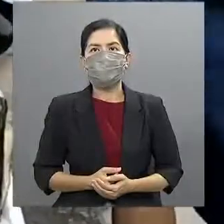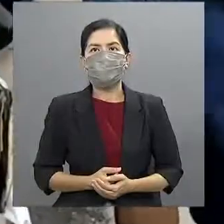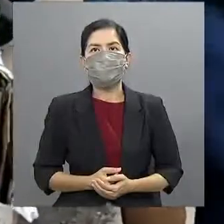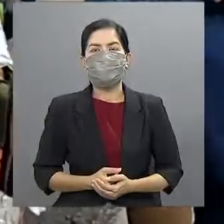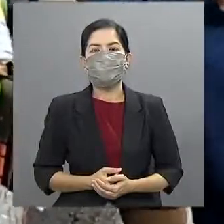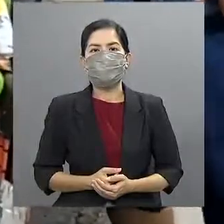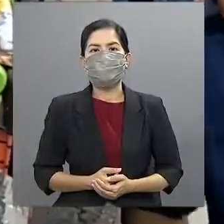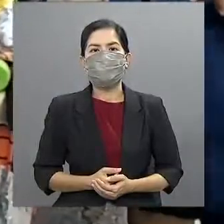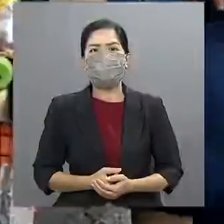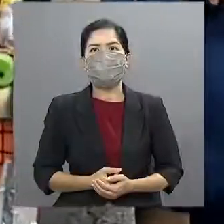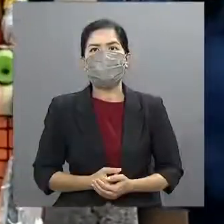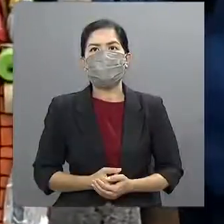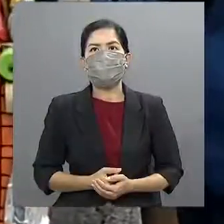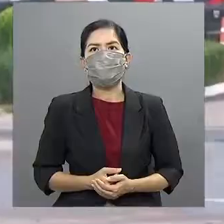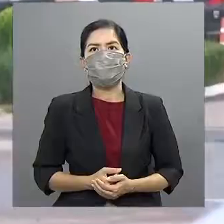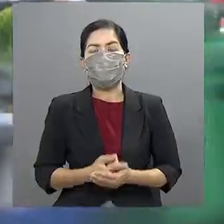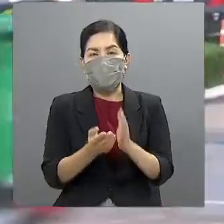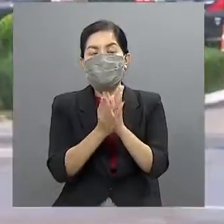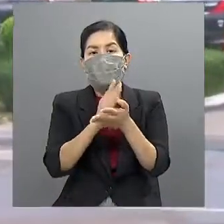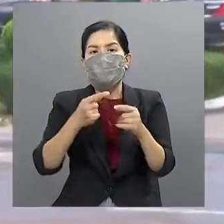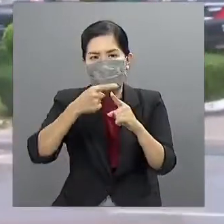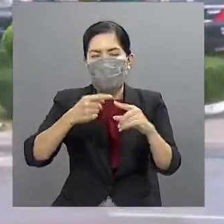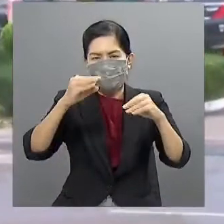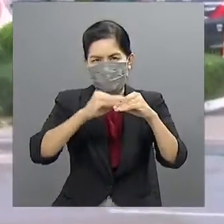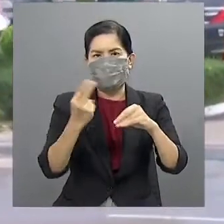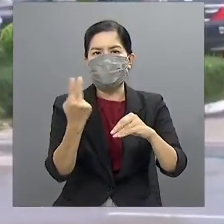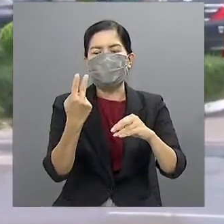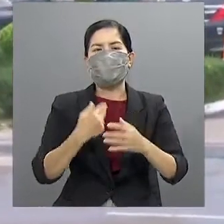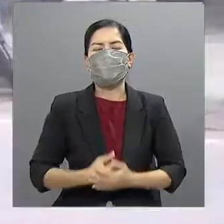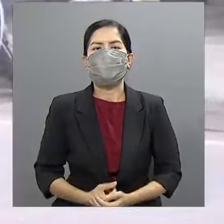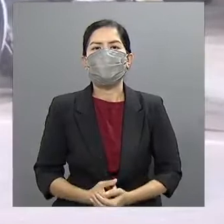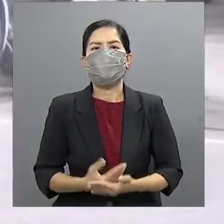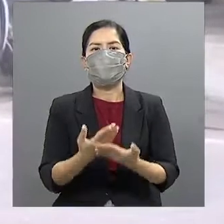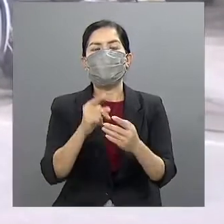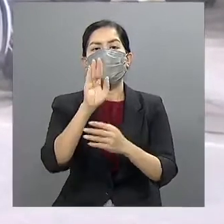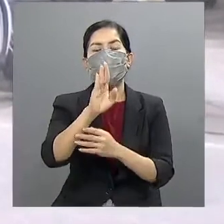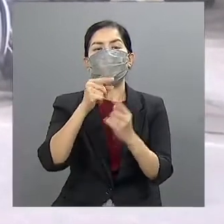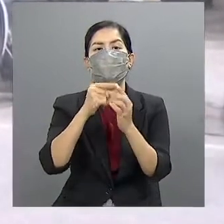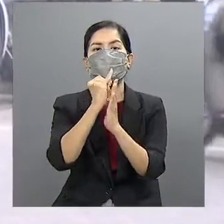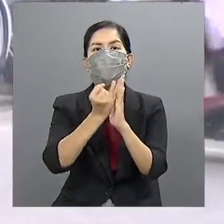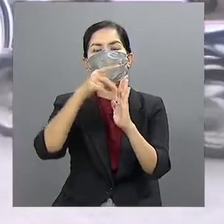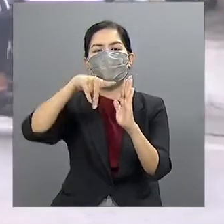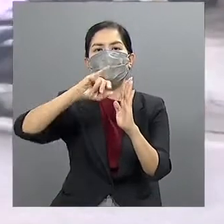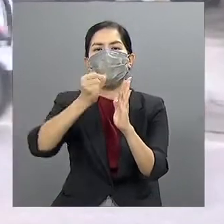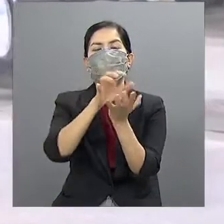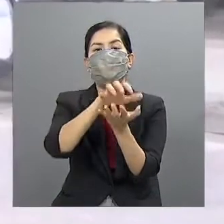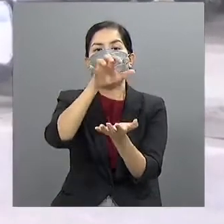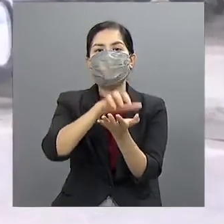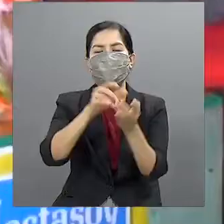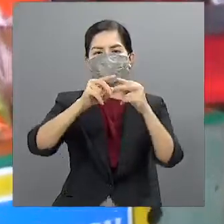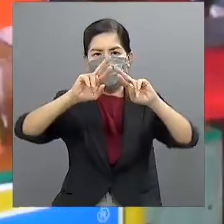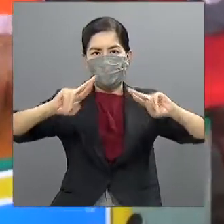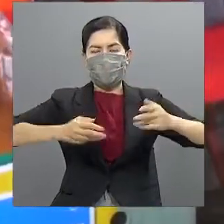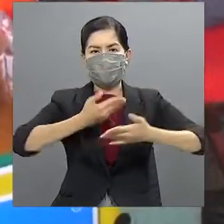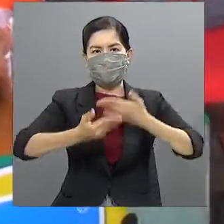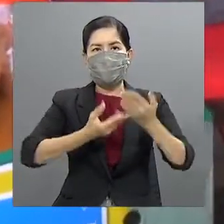จะปั๊บขึ้นประมาณ2บาทเนาะครับ ส่วนที่พิจิตรค่ะร้านขายข้าวแกงหน้าโรงพยาบาลพิจิตรเขายังขายแกงถุ